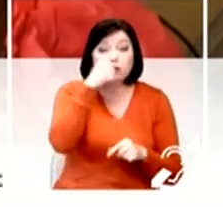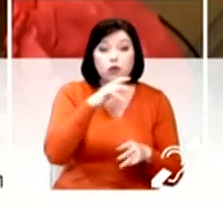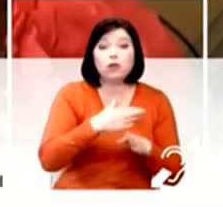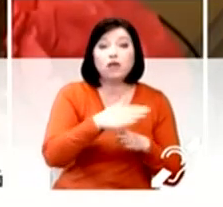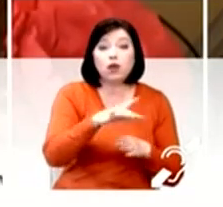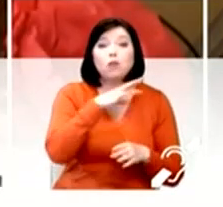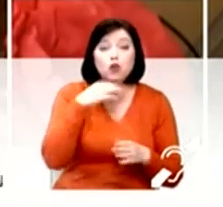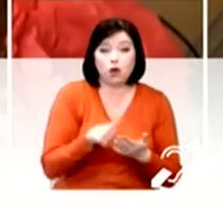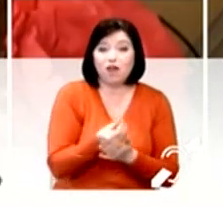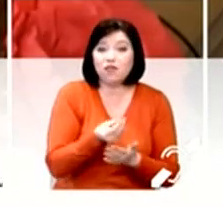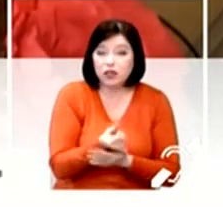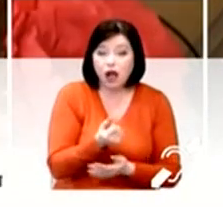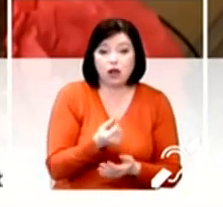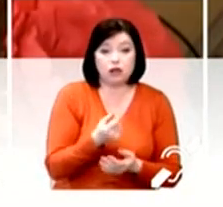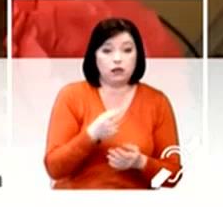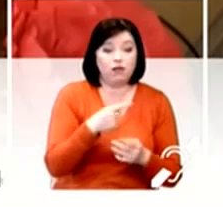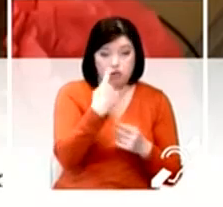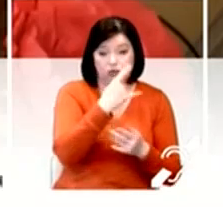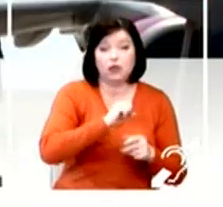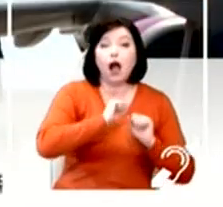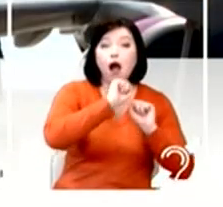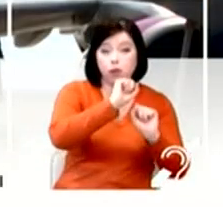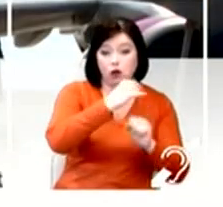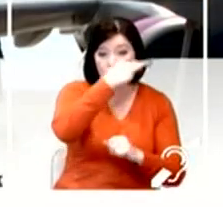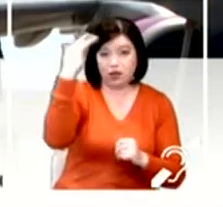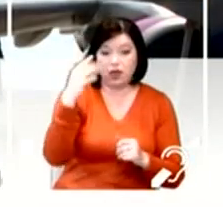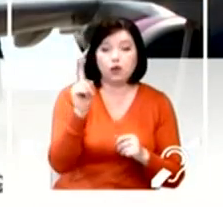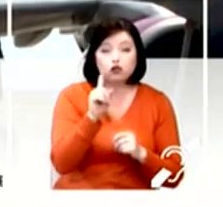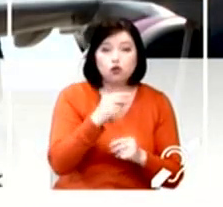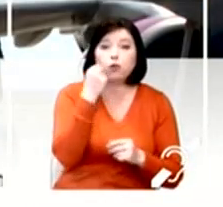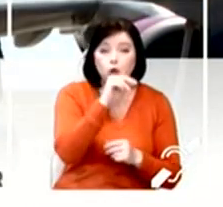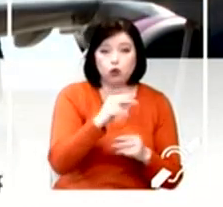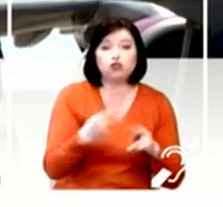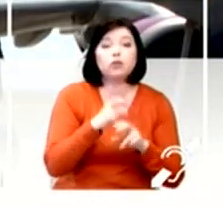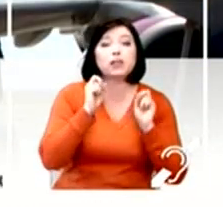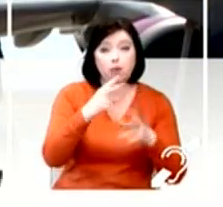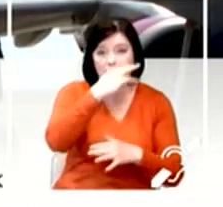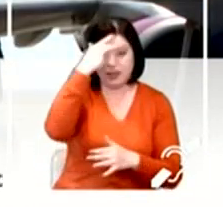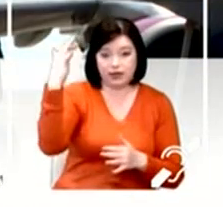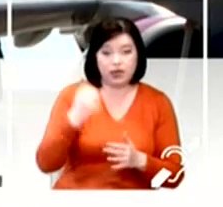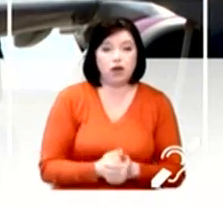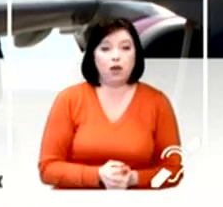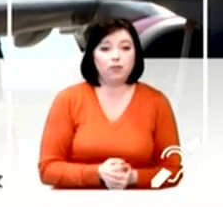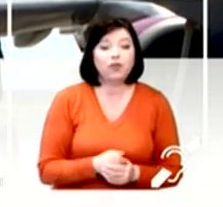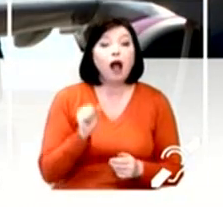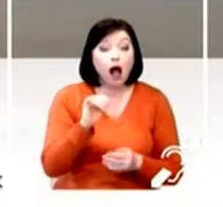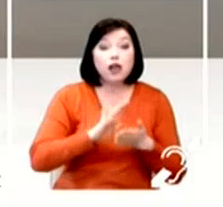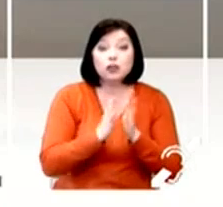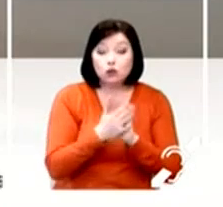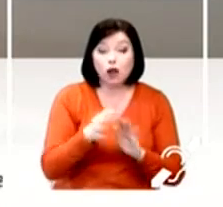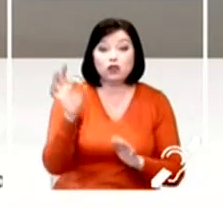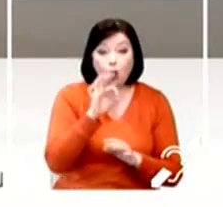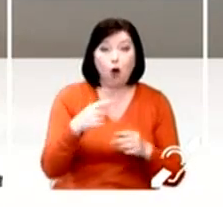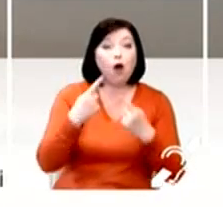alocate mai multe resurse financiare sectorului apărării, anume pentru a consolida securitatea spațiului aerian. Iar situația